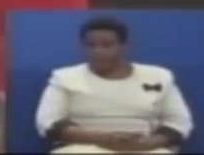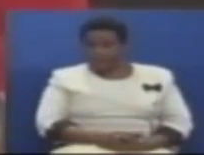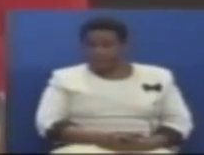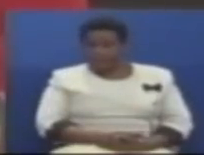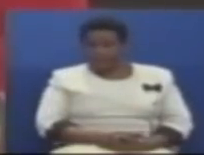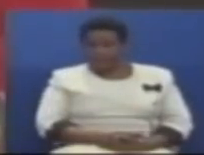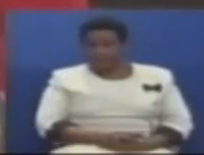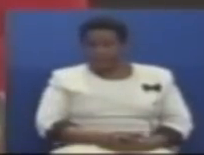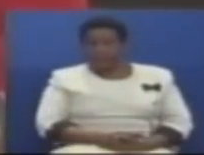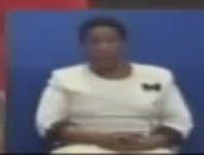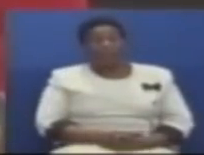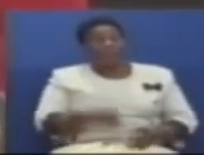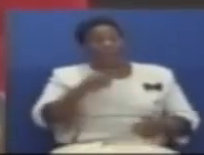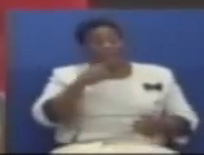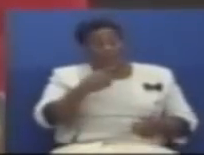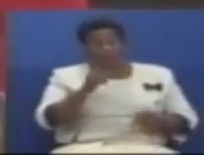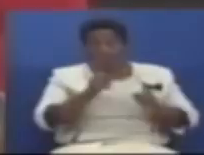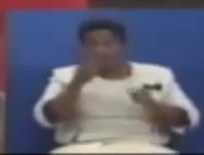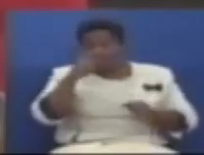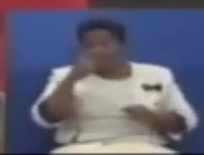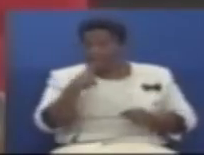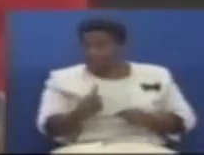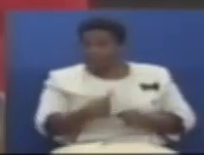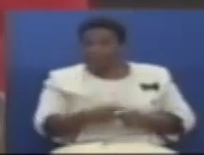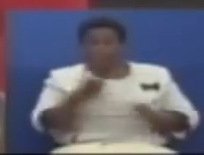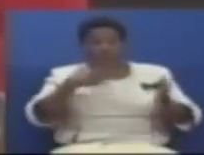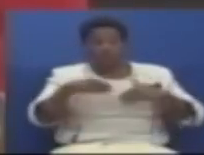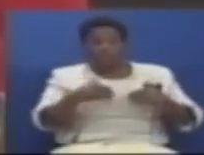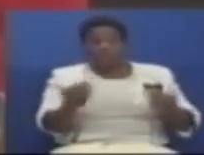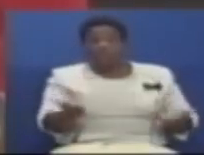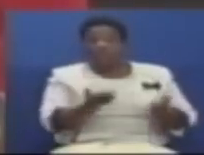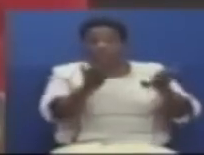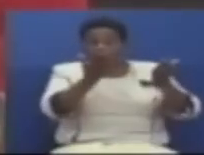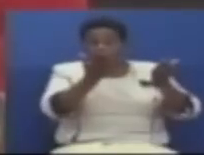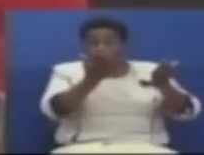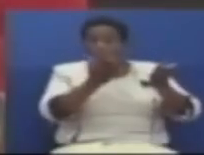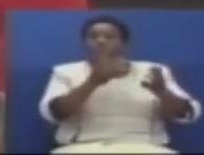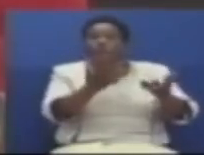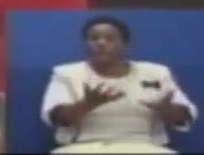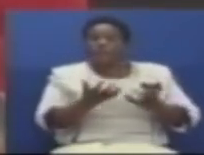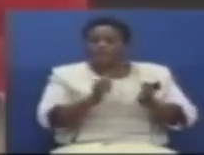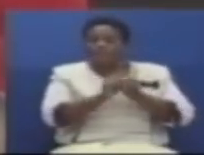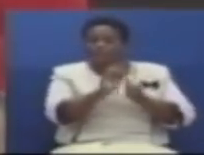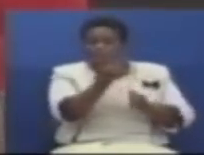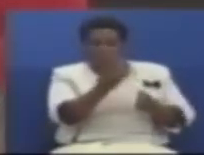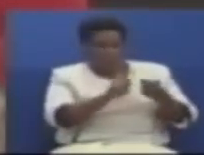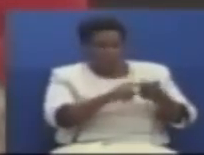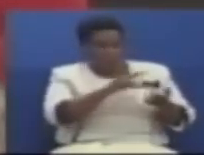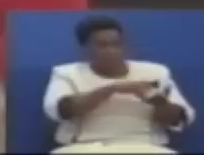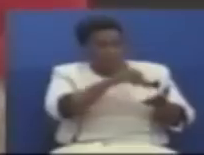Alisema ili tuendelee tunahitaji vitu vinne: ardhi,